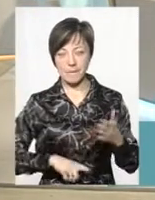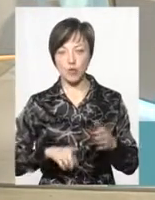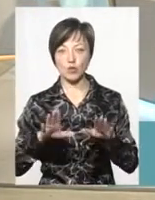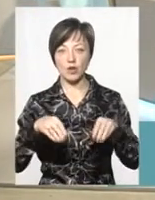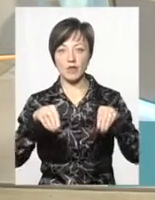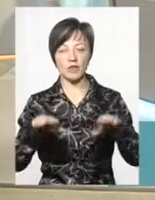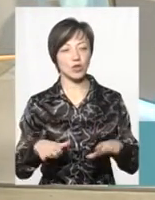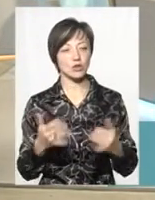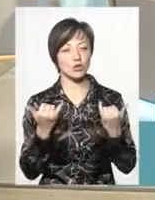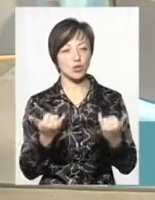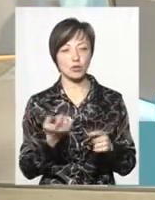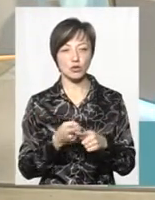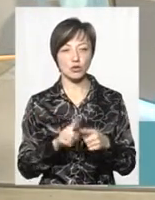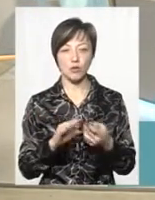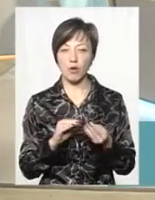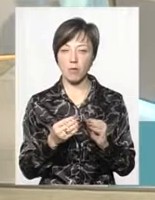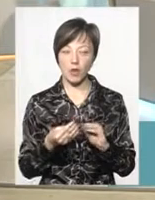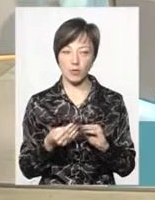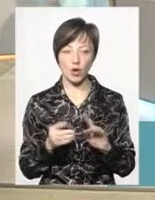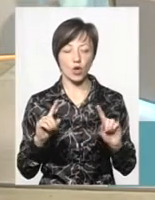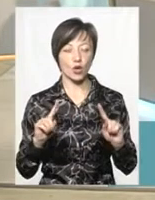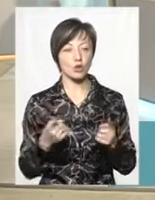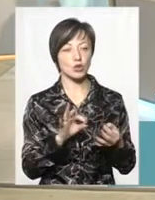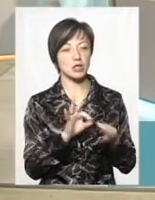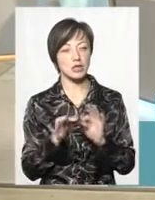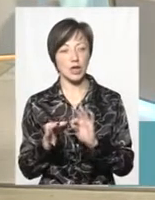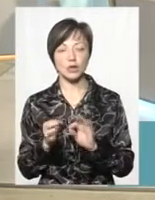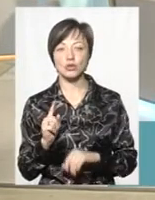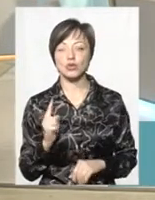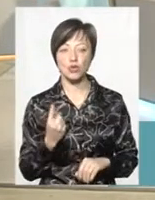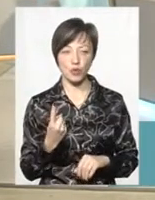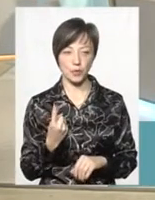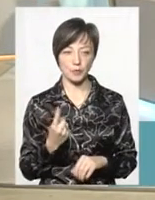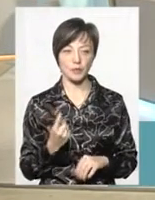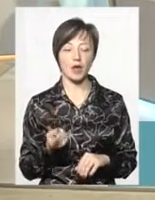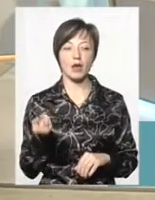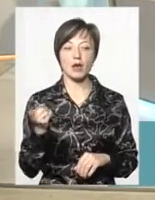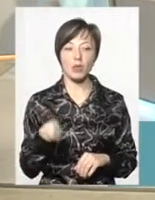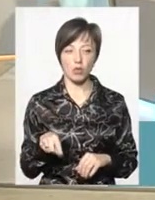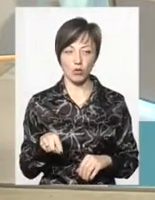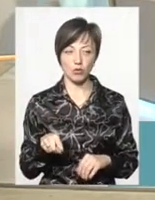вирішувати сьогодні ось цю проблему. Дуже складно. Чому? Тому що